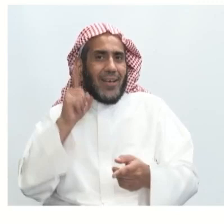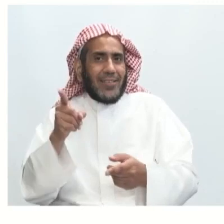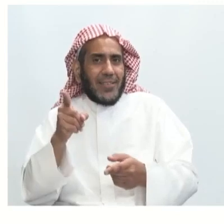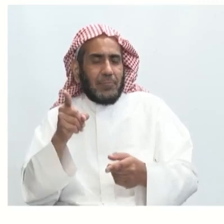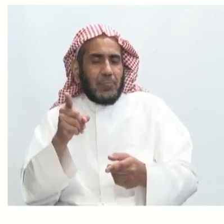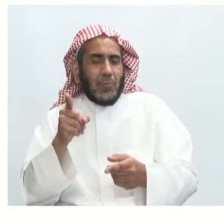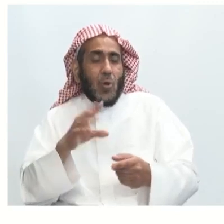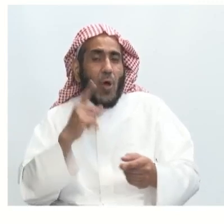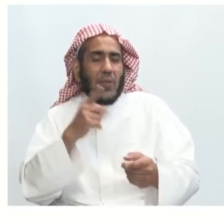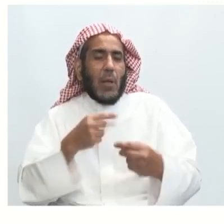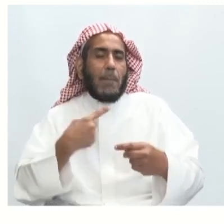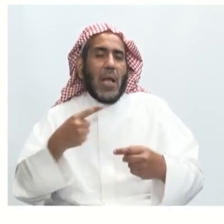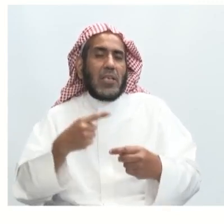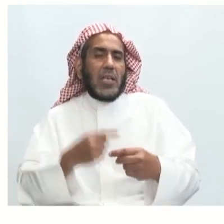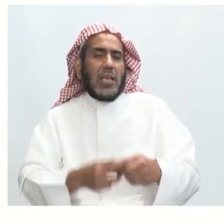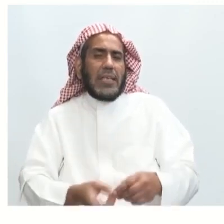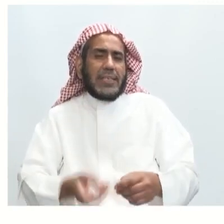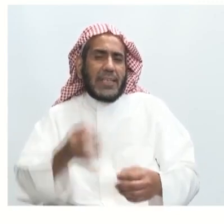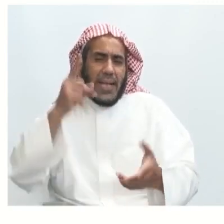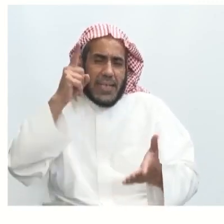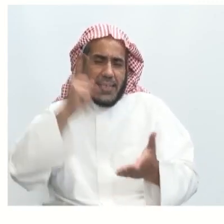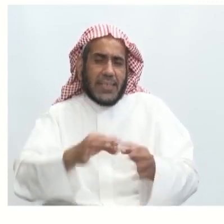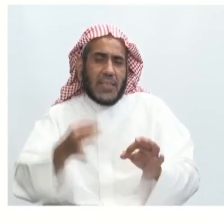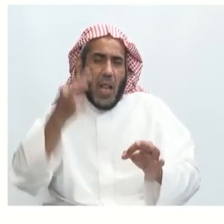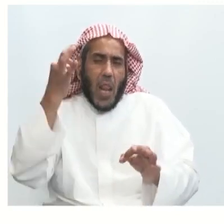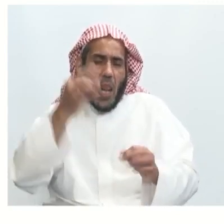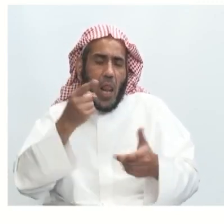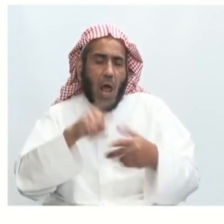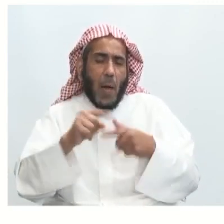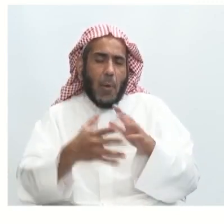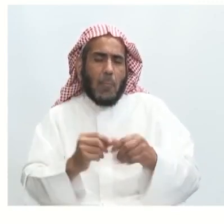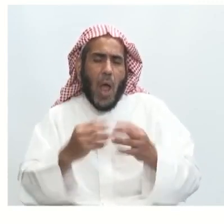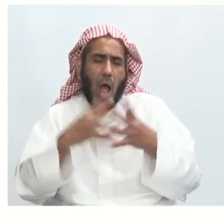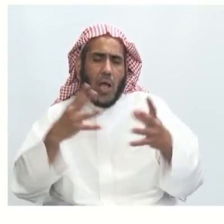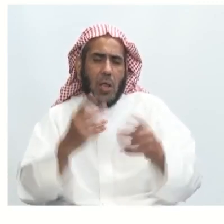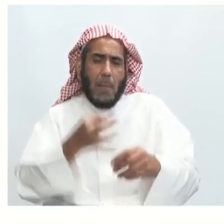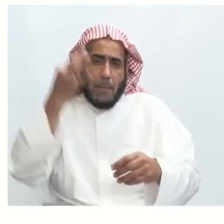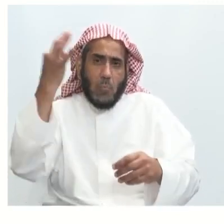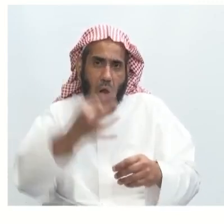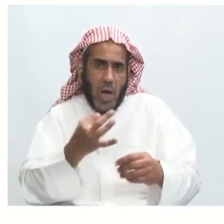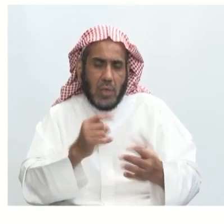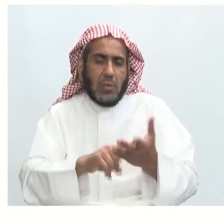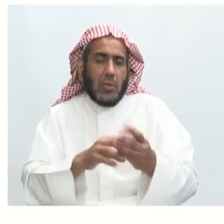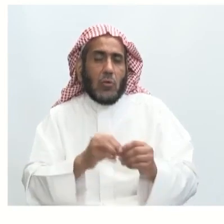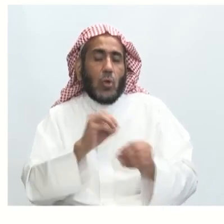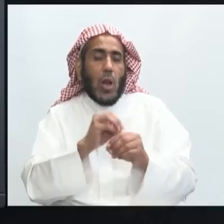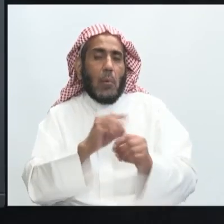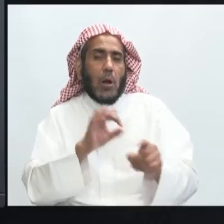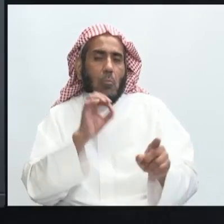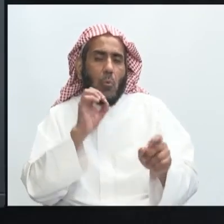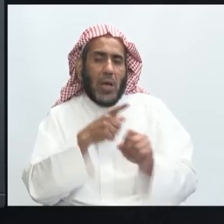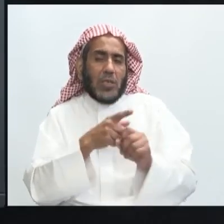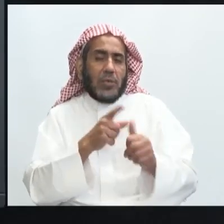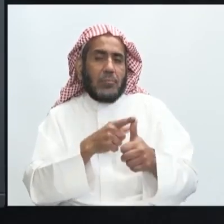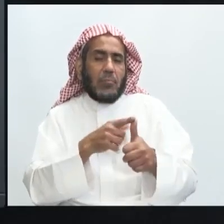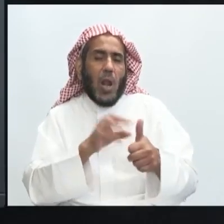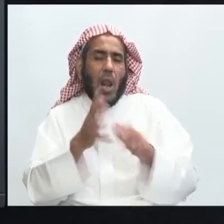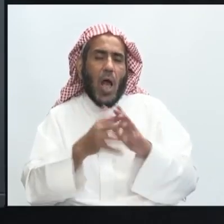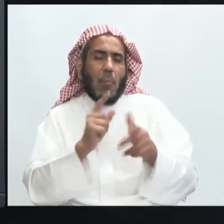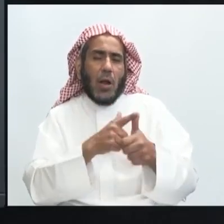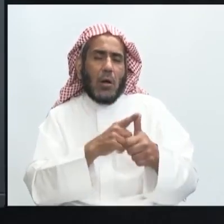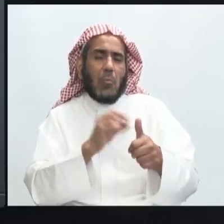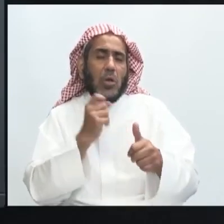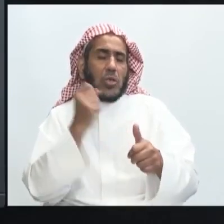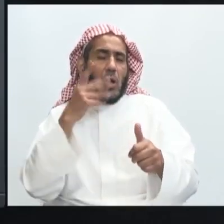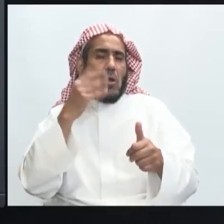او مضمونه فانت بحاجه الى تاكيد الخبر باكثر من مؤكد اذا تعطي خبر مباشره للخال